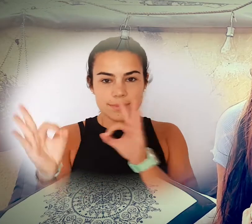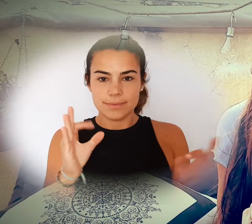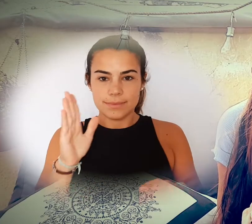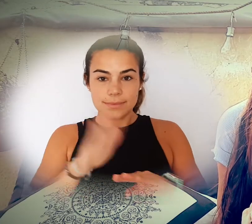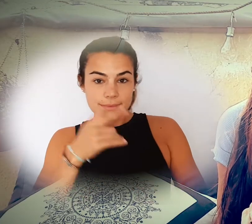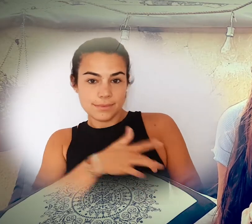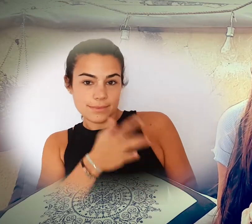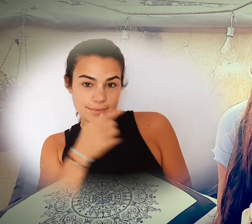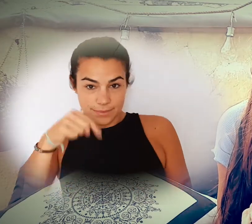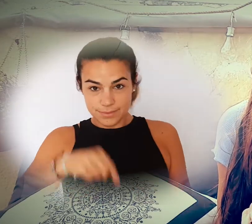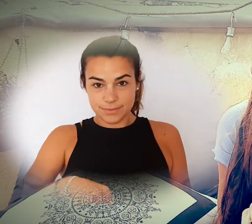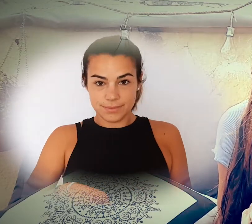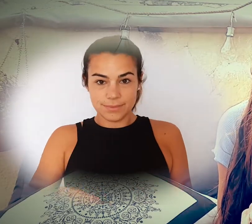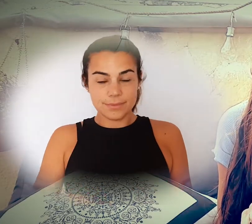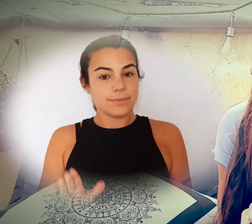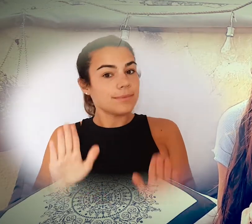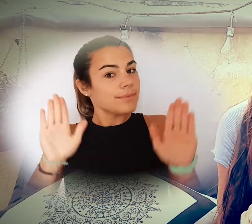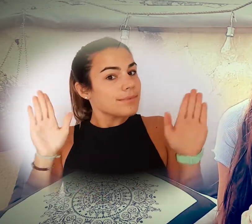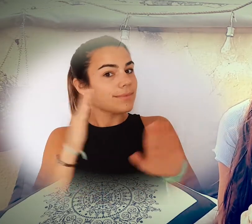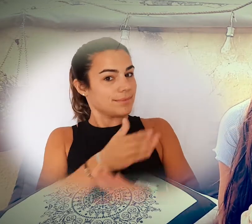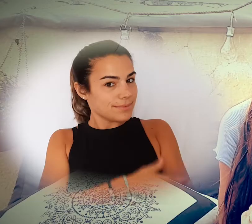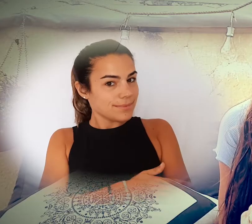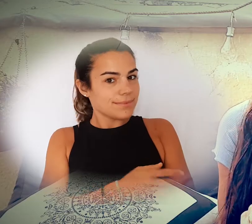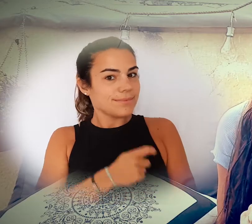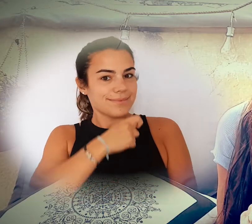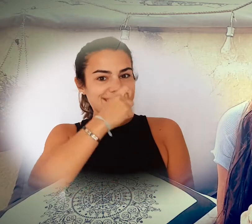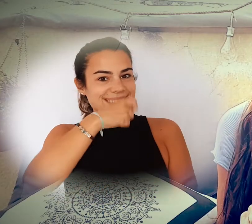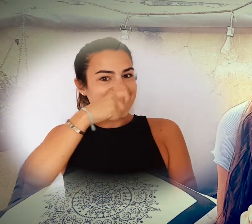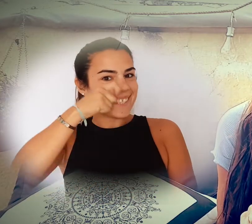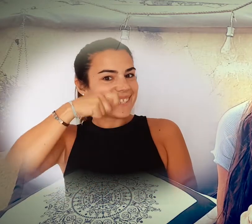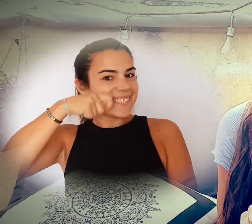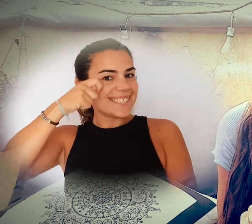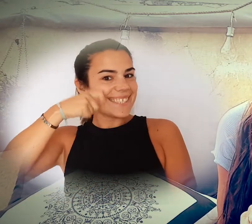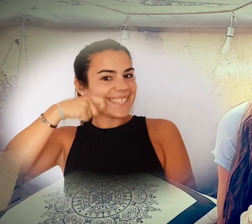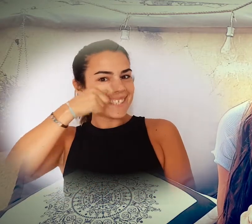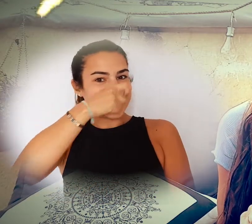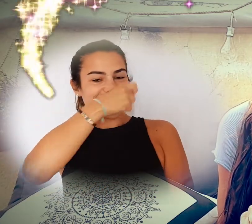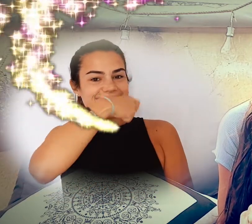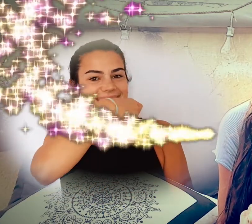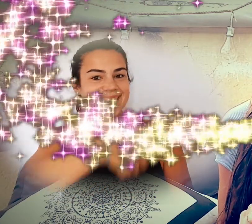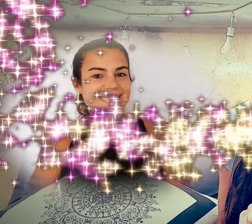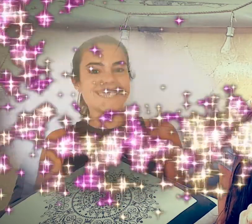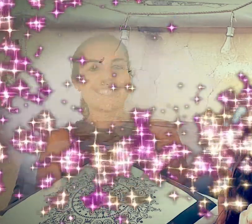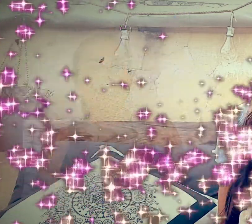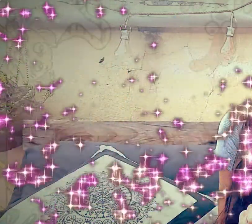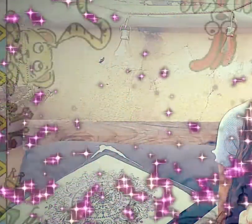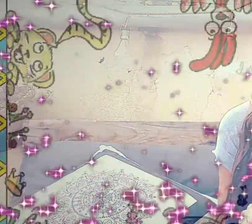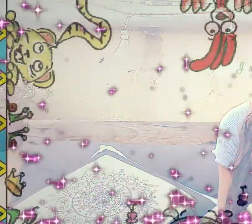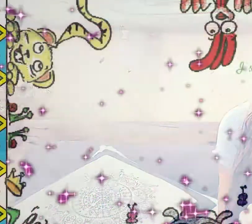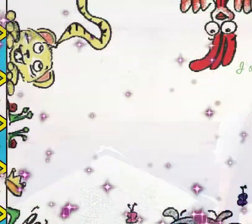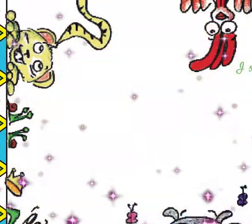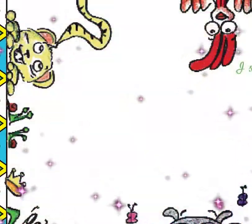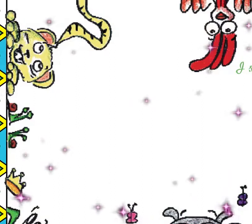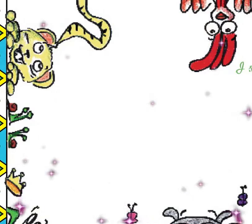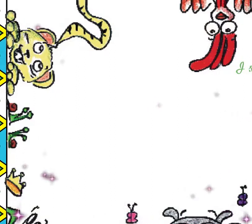Esteu preparats pel conte d'avui? Però abans, raspalleu-vos les dents. I si tot